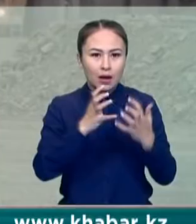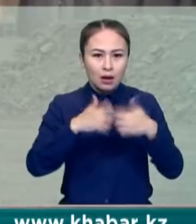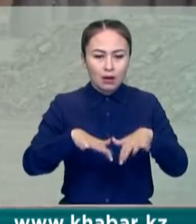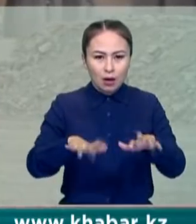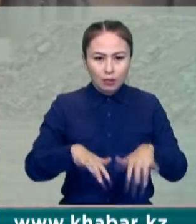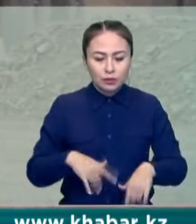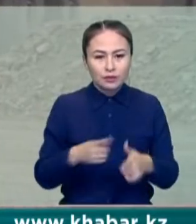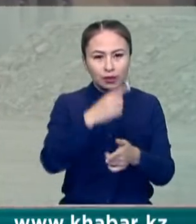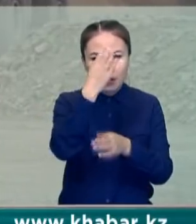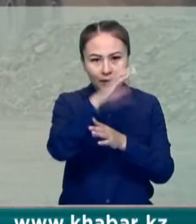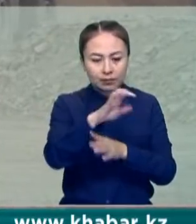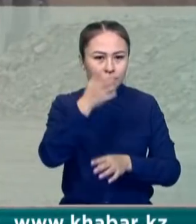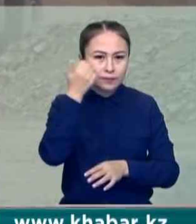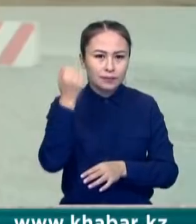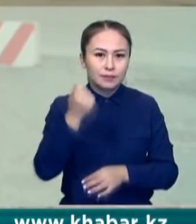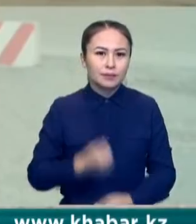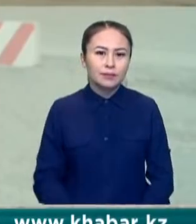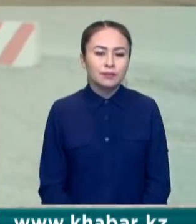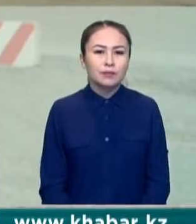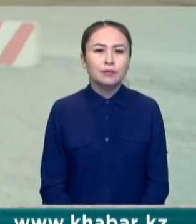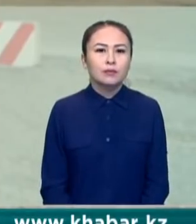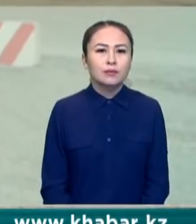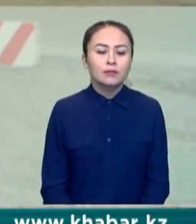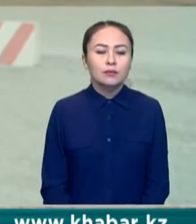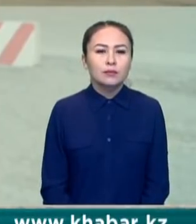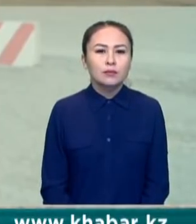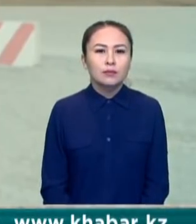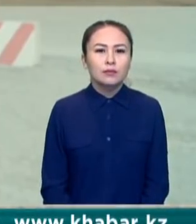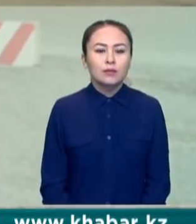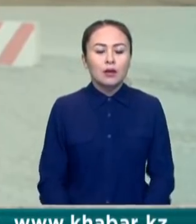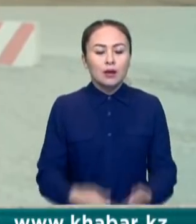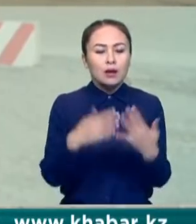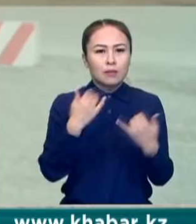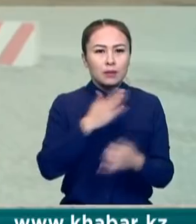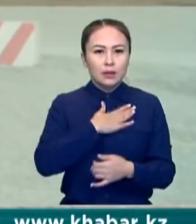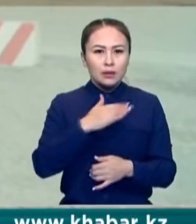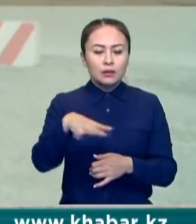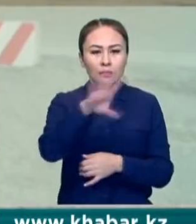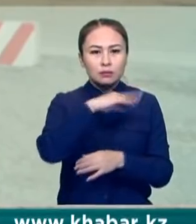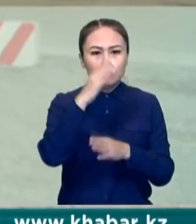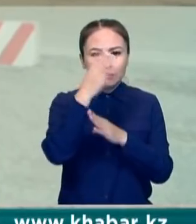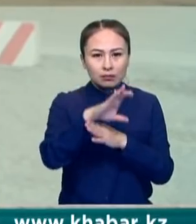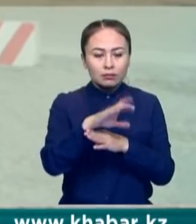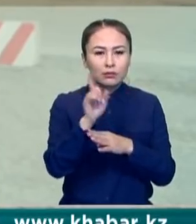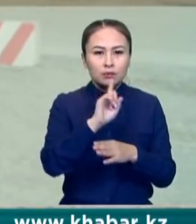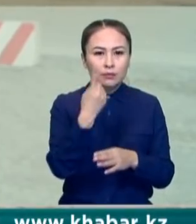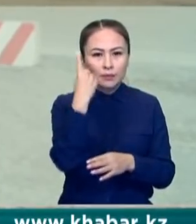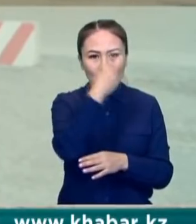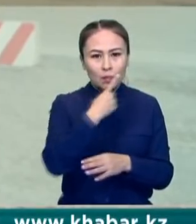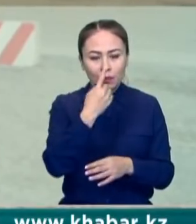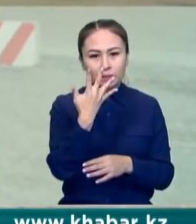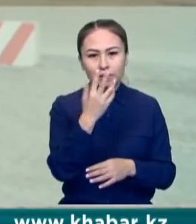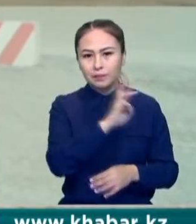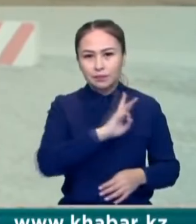басқарылып, бейне камера арқылы бақыланады. Біз өнімнің мыс концентратын шығарамыз. Біздің бір жылдық қуатымыз 5 миллион